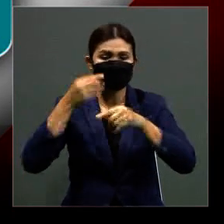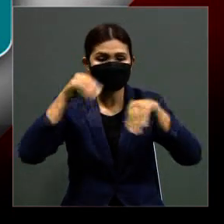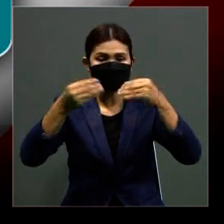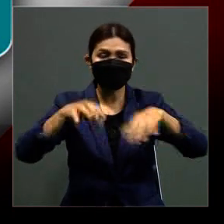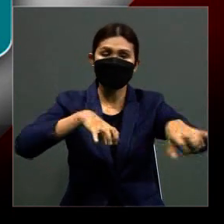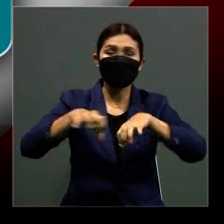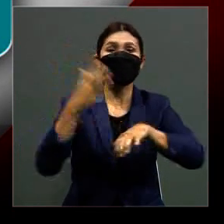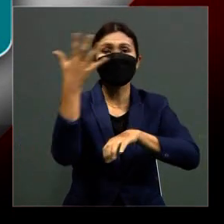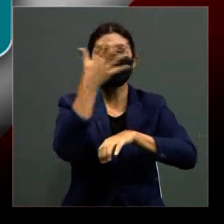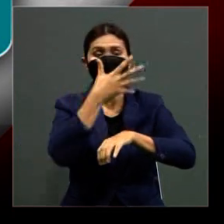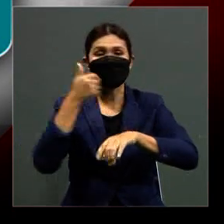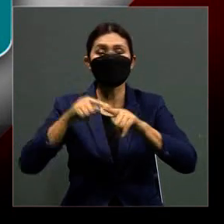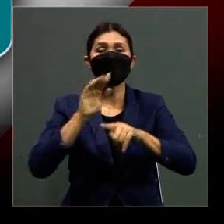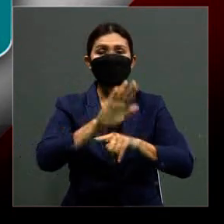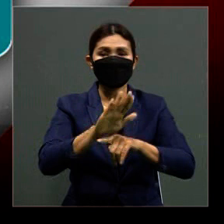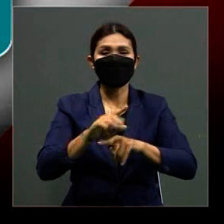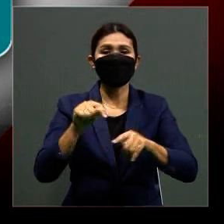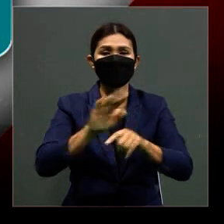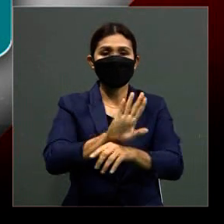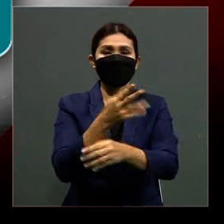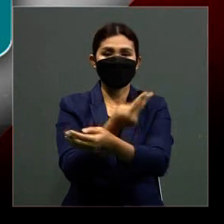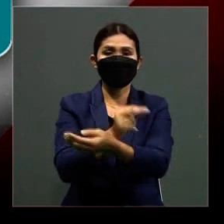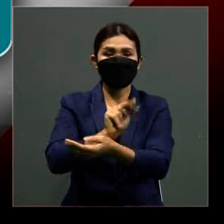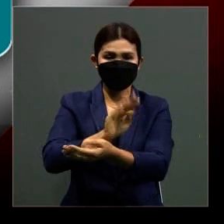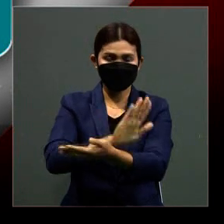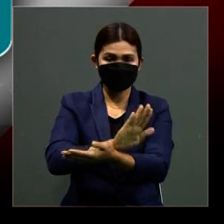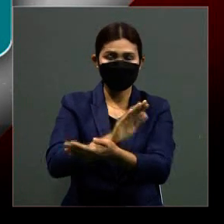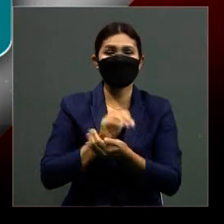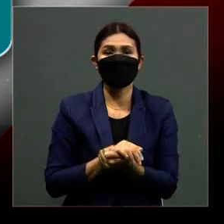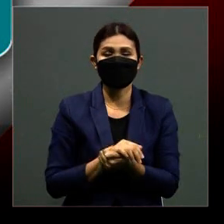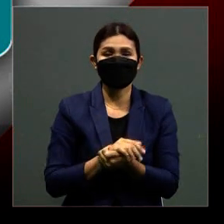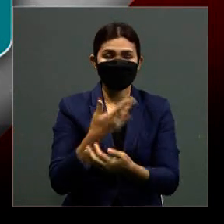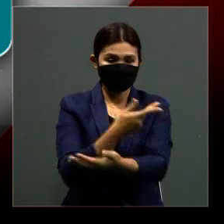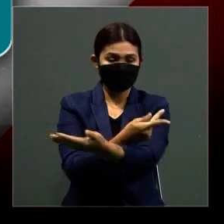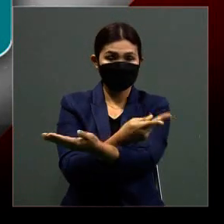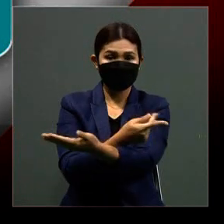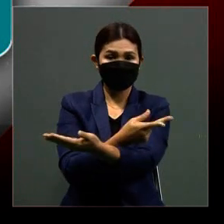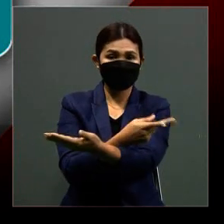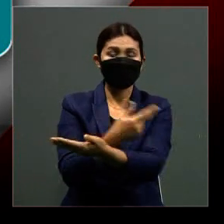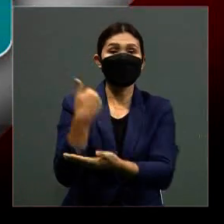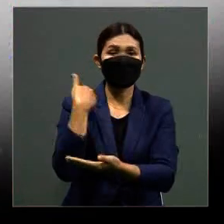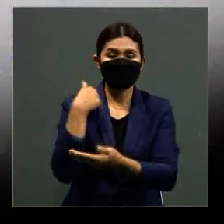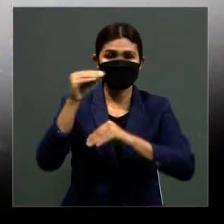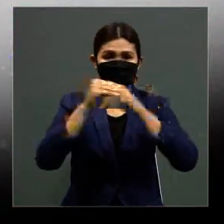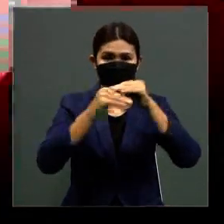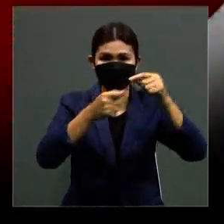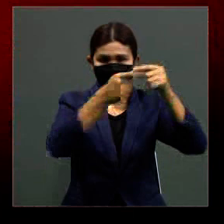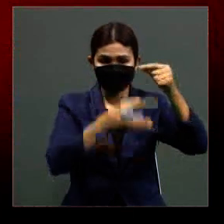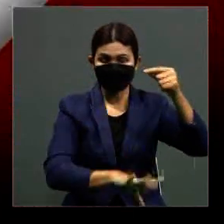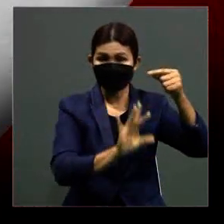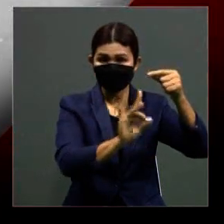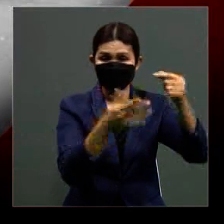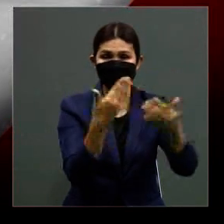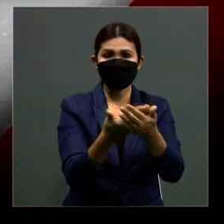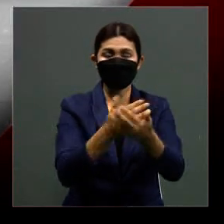สรรพัฒนาตำบลบางริ้นอำเภอเมืองระนองจังหวัดระนองครับส่วนภูเก็ตมีการนำเสนอทั้งหมดเนี่ย 8โครงการในวงเงินนะคะ